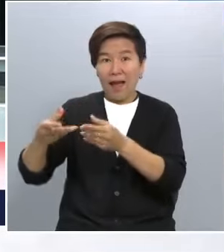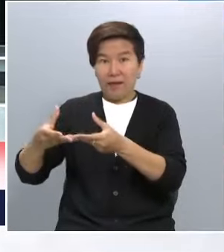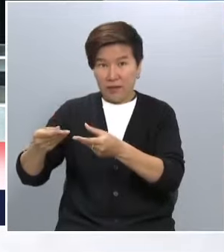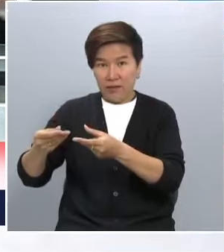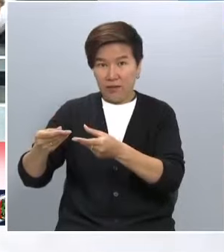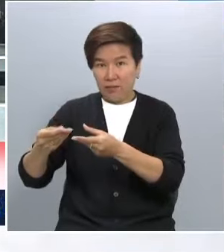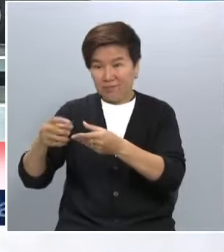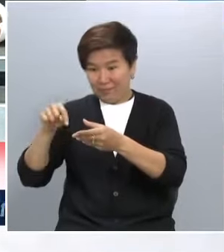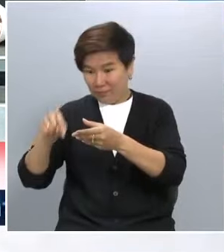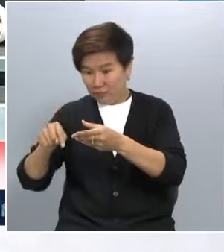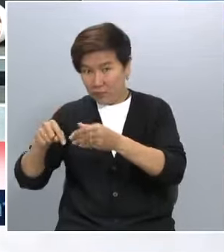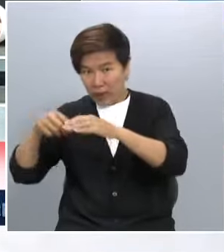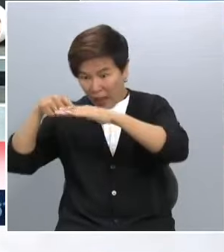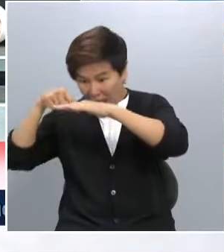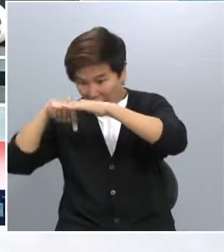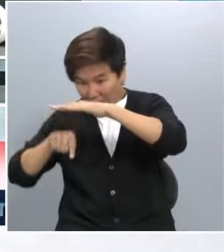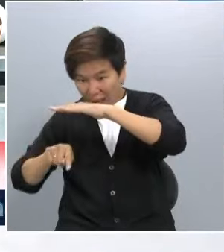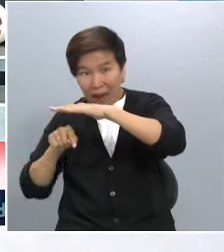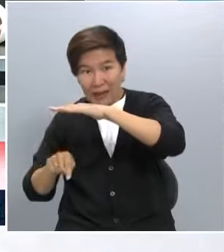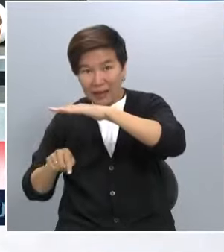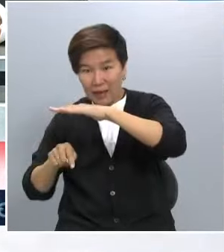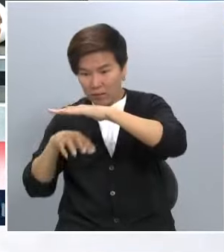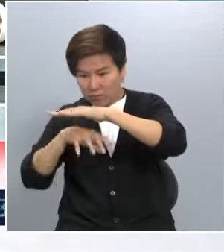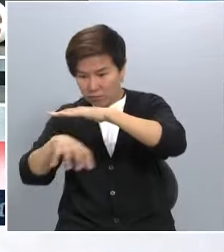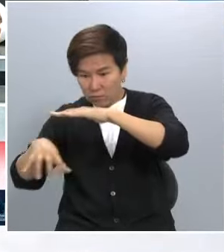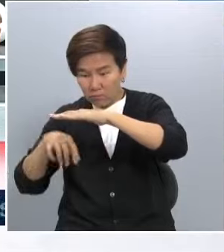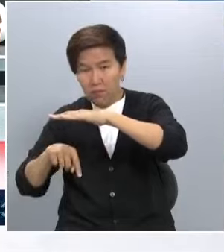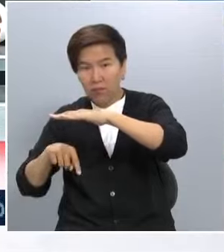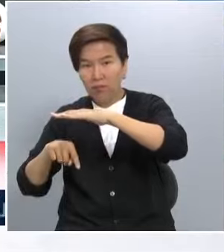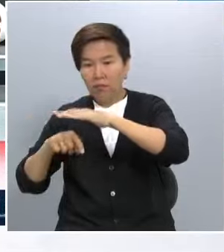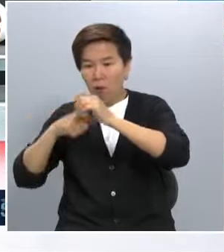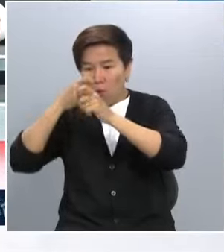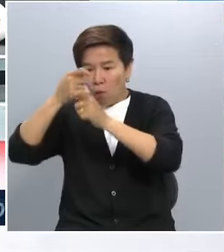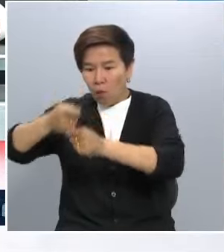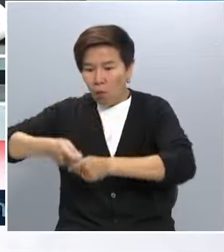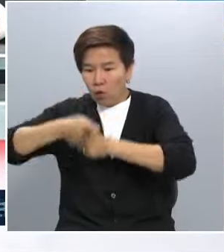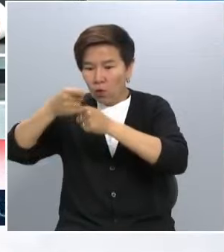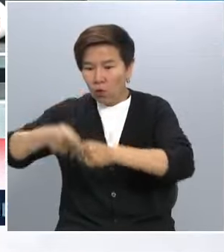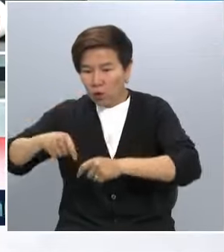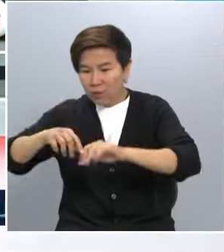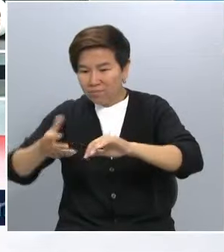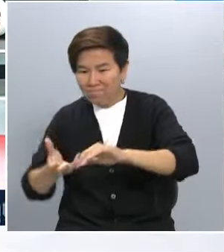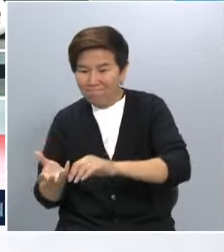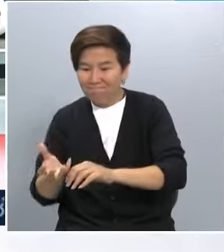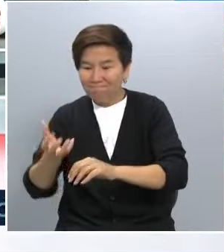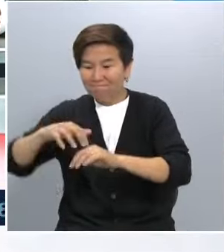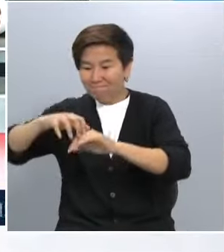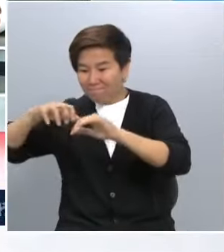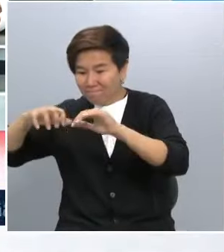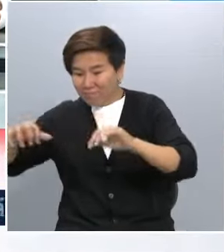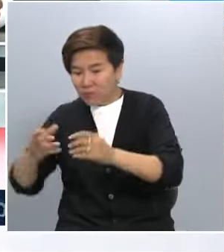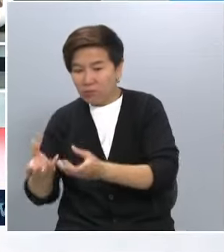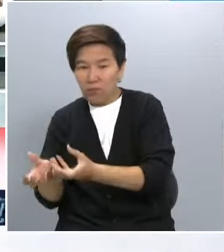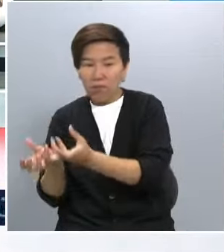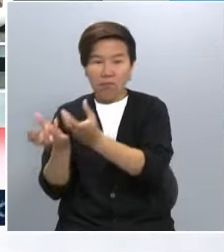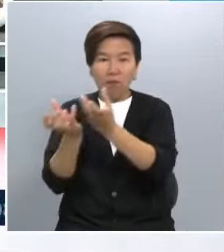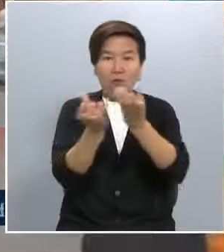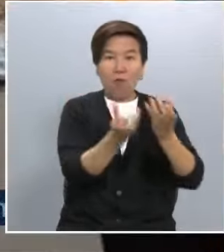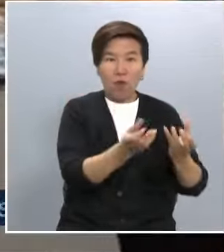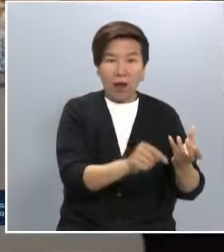าคร เนี่ยผู้ชมครับทีนี้ชาวบ้านชาวช่องเขาตกใจนะเพราะว่ามันมีโอกาสที่จะเป็นสารก่อมะเร็งด้วย ค่ะ เอาลงไปดูหน่อยผู้ช